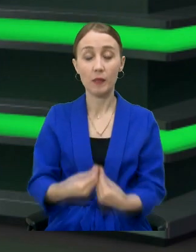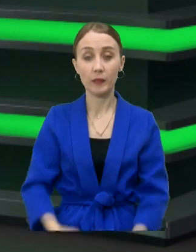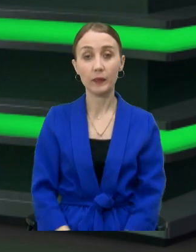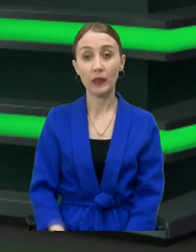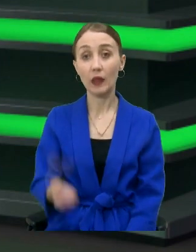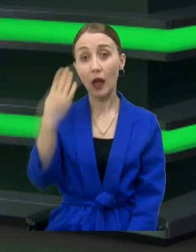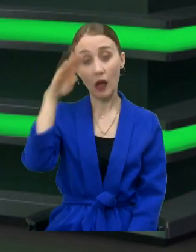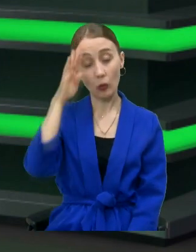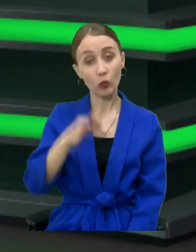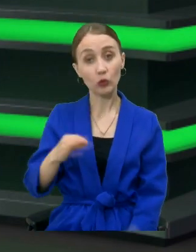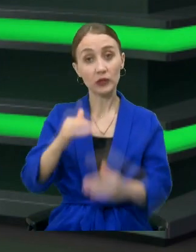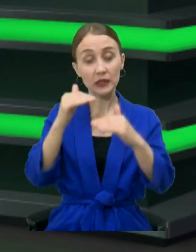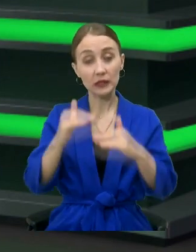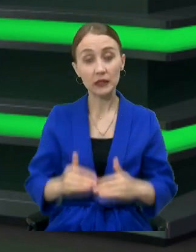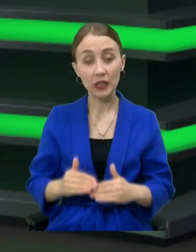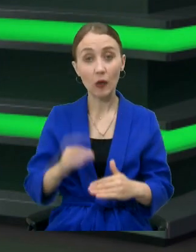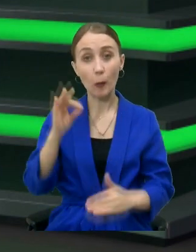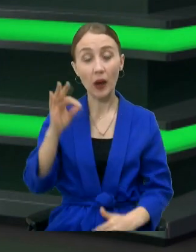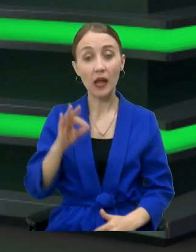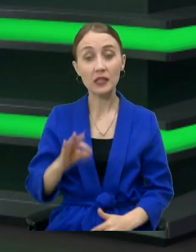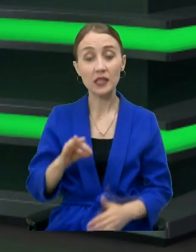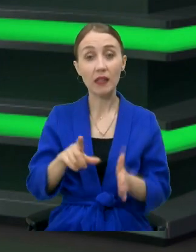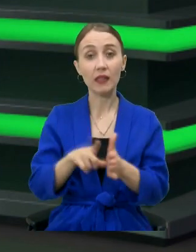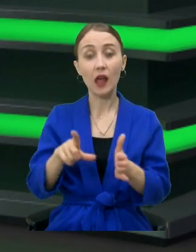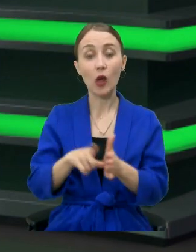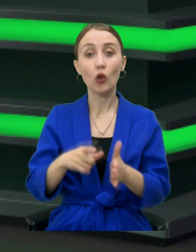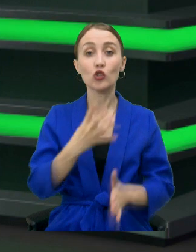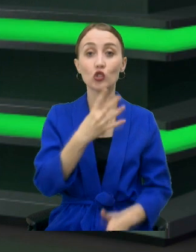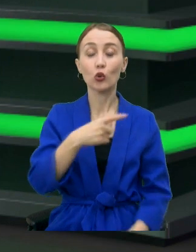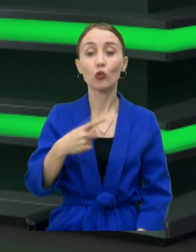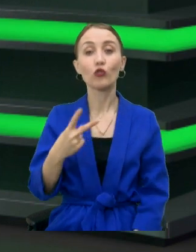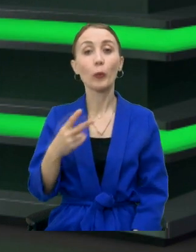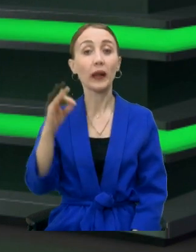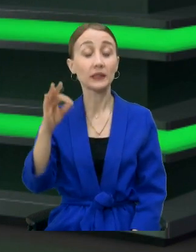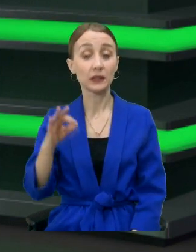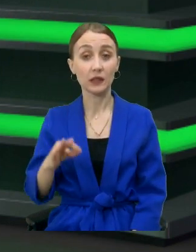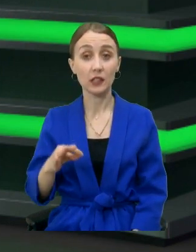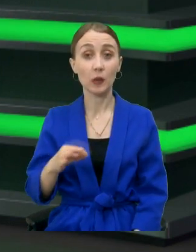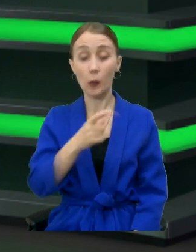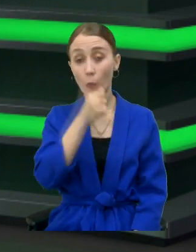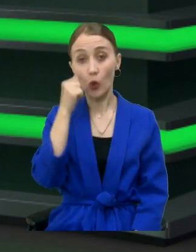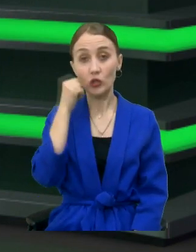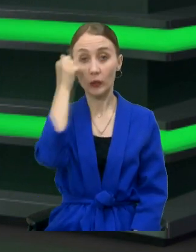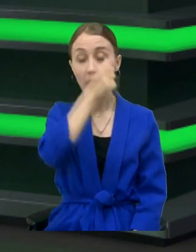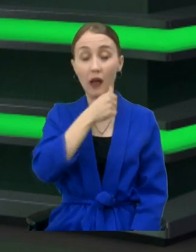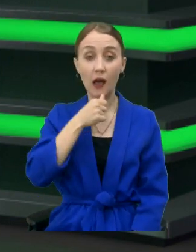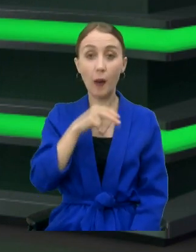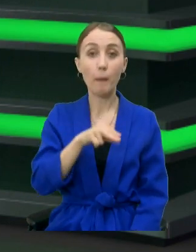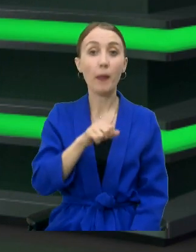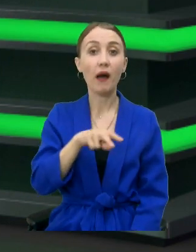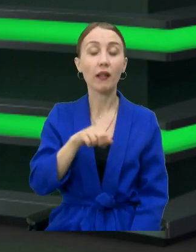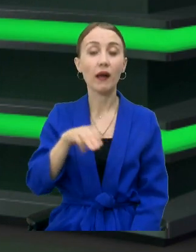В Акмолинской области снизили ставку розничного налога с 4 до 2%. Напомним, еще в прошлом году региональная